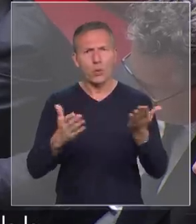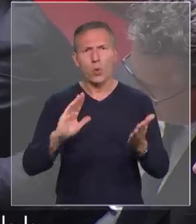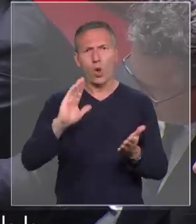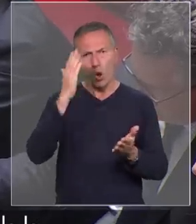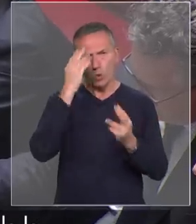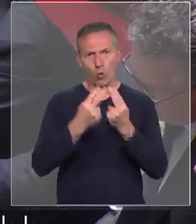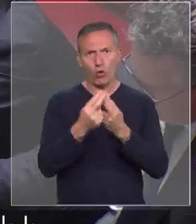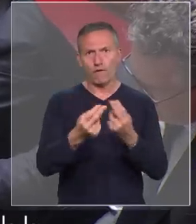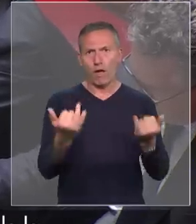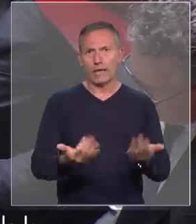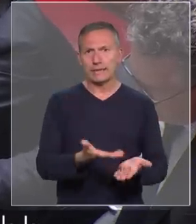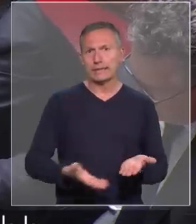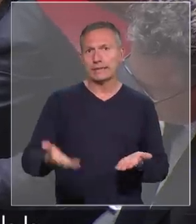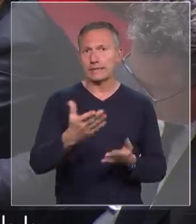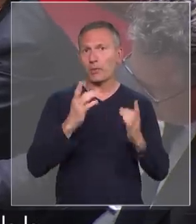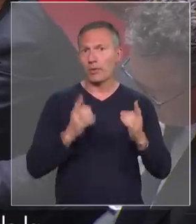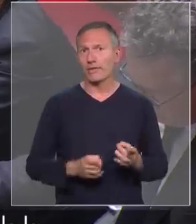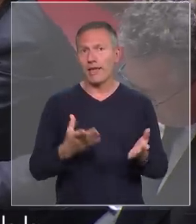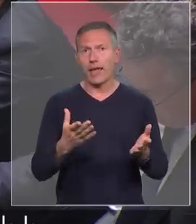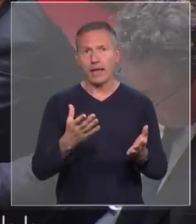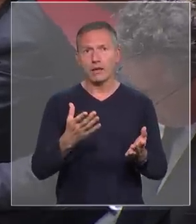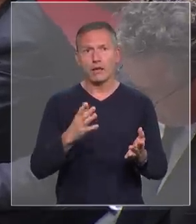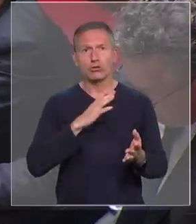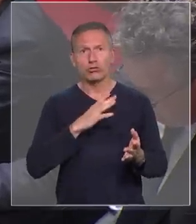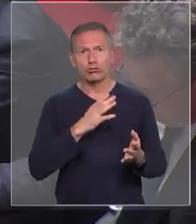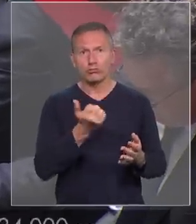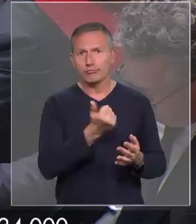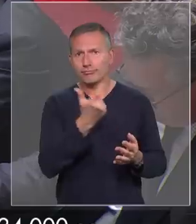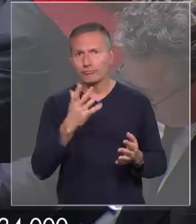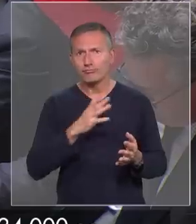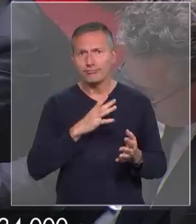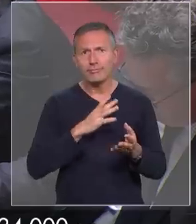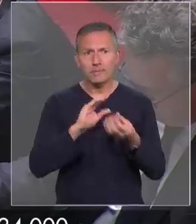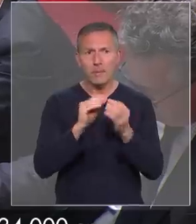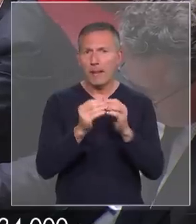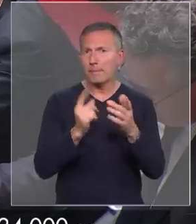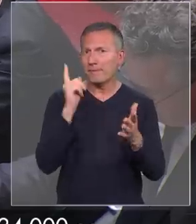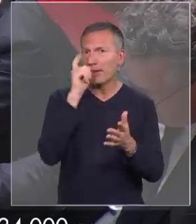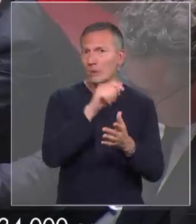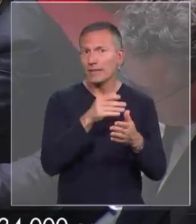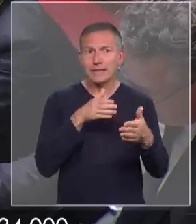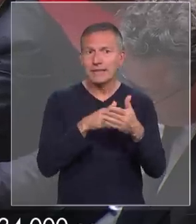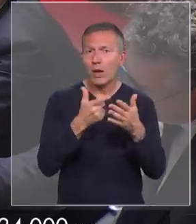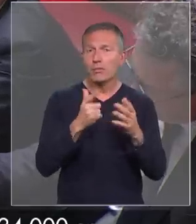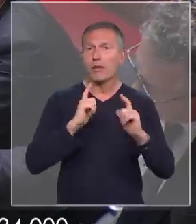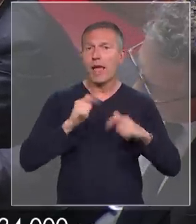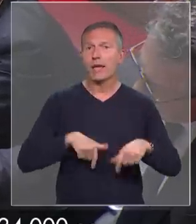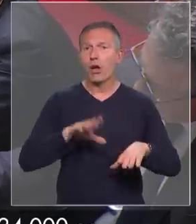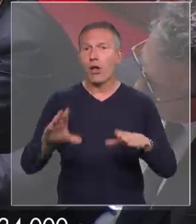vous, mesdames et messieurs les parlementaires, nous avons un certain nombre de difficultés aujourd'hui dans l'école inclusive,